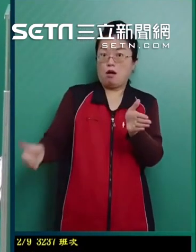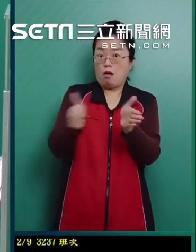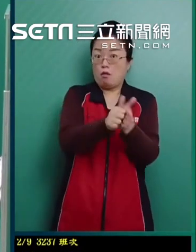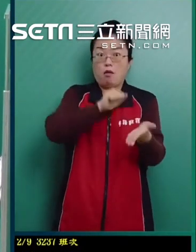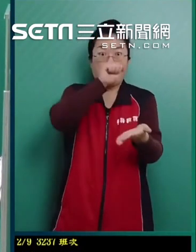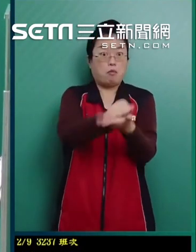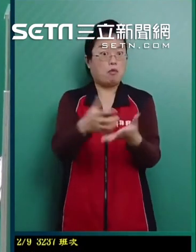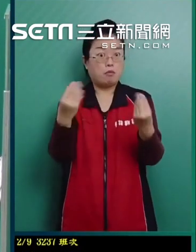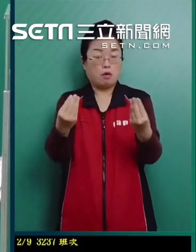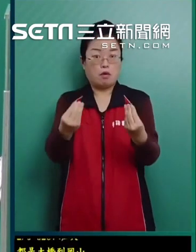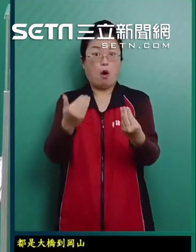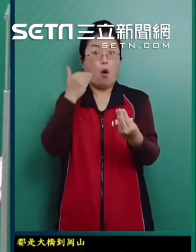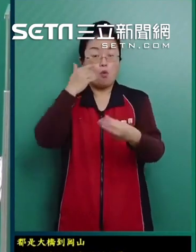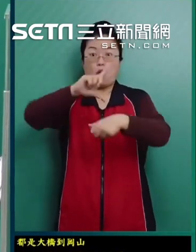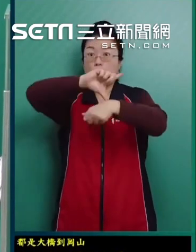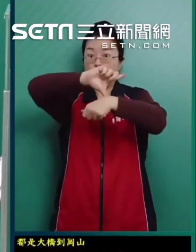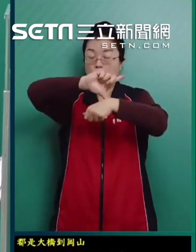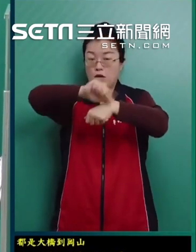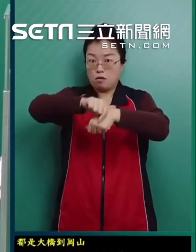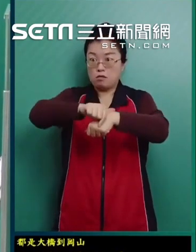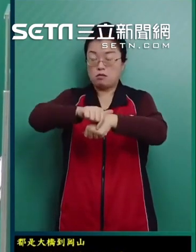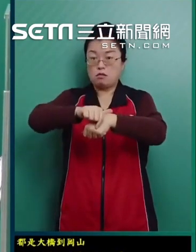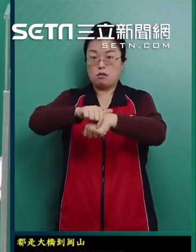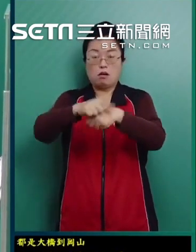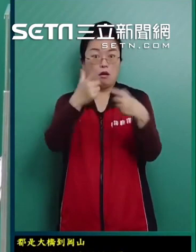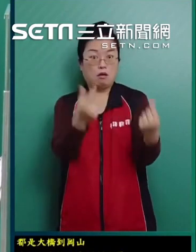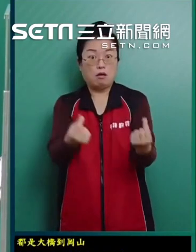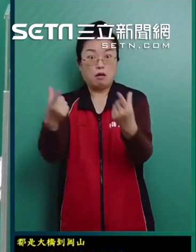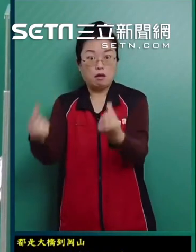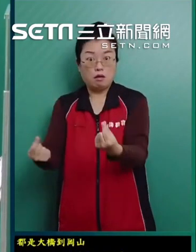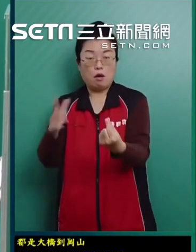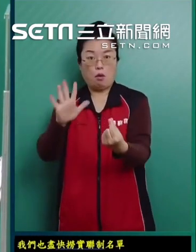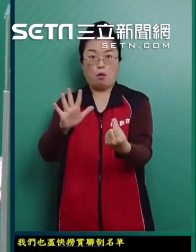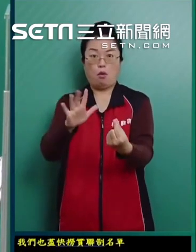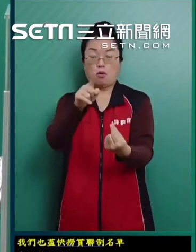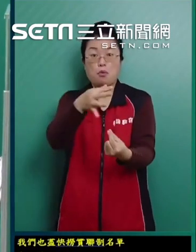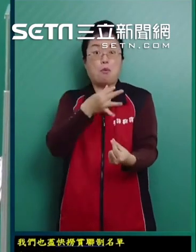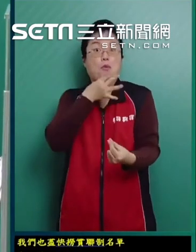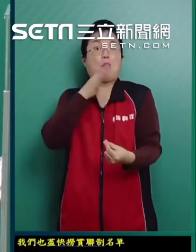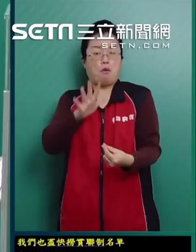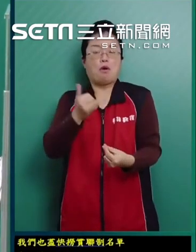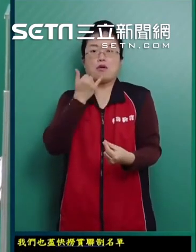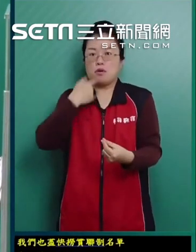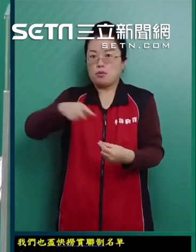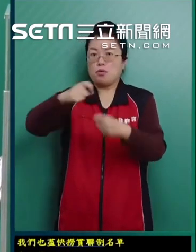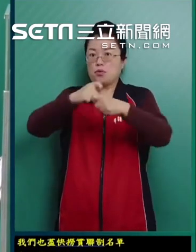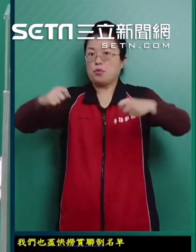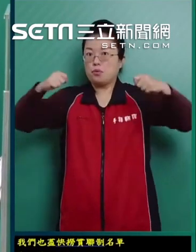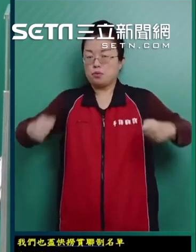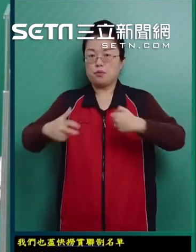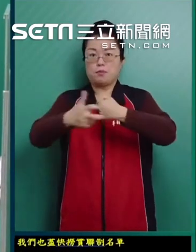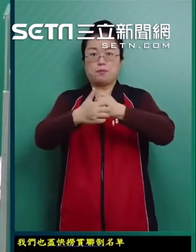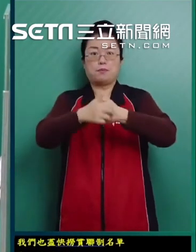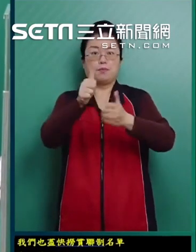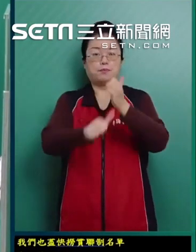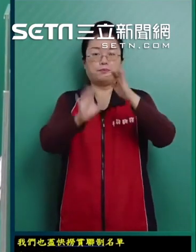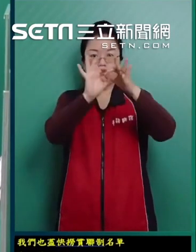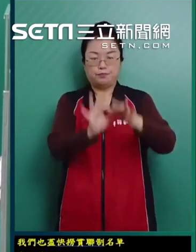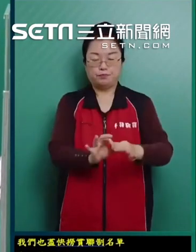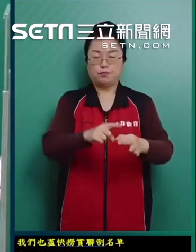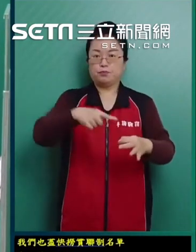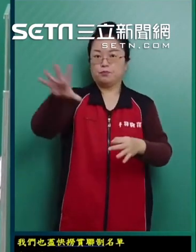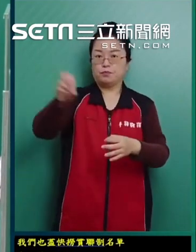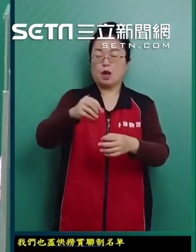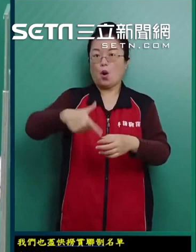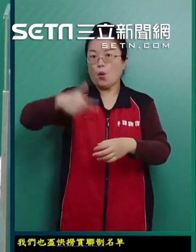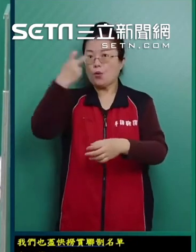者，我们也欢迎您来永康卫生所索取这个居家快筛的试剂。那跟事情上刚才已经提过，